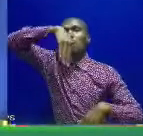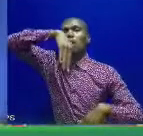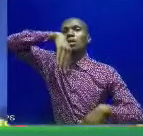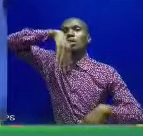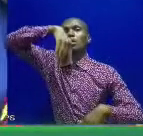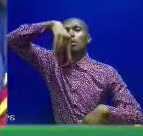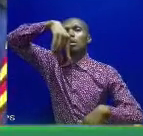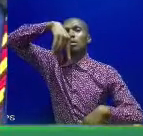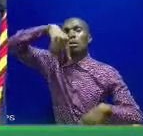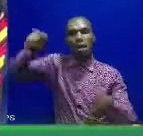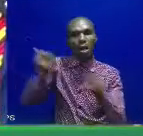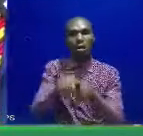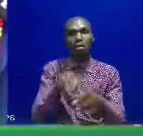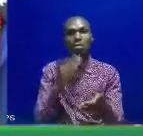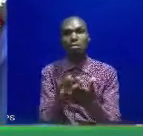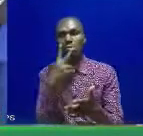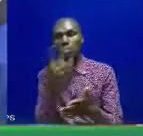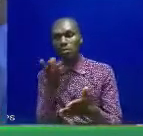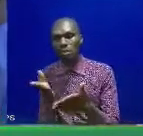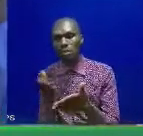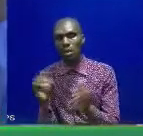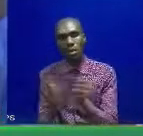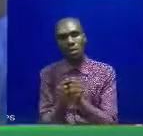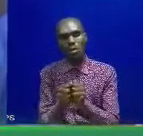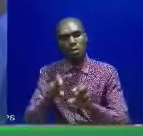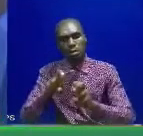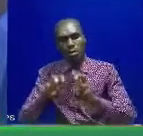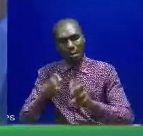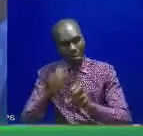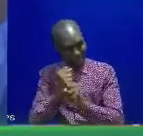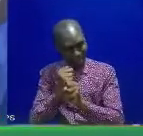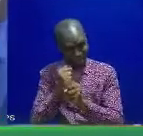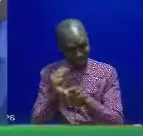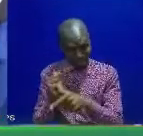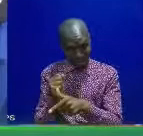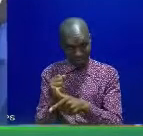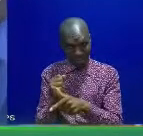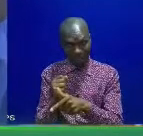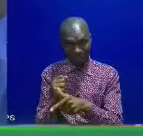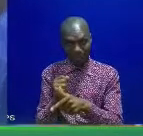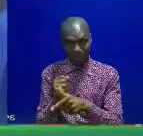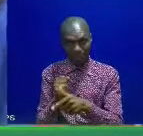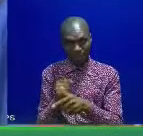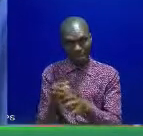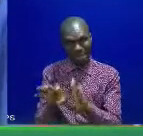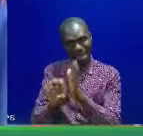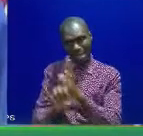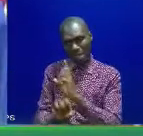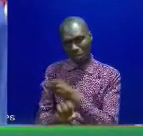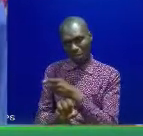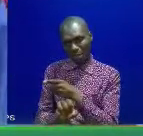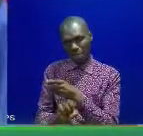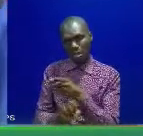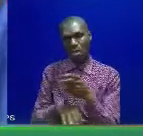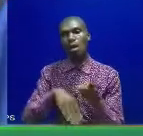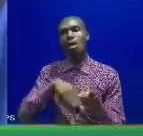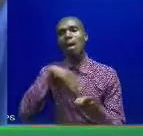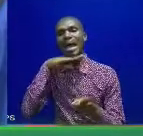kuangalia ni kama kulingana information investigation ya kwanza initial investigation ni kama hawa wamewaua elsewhere si